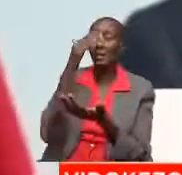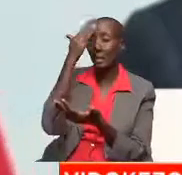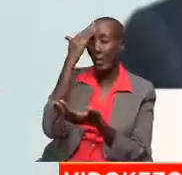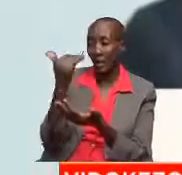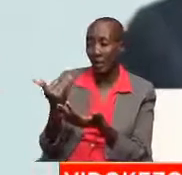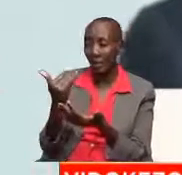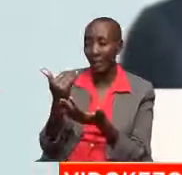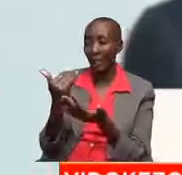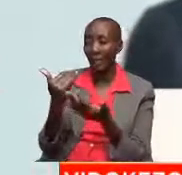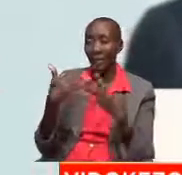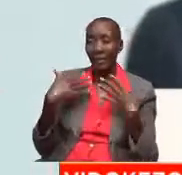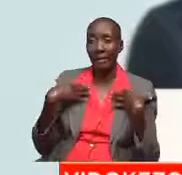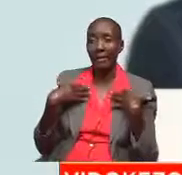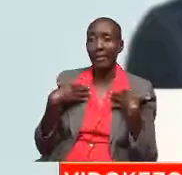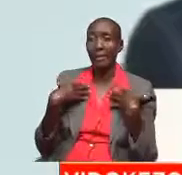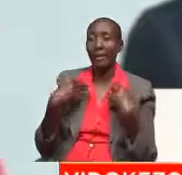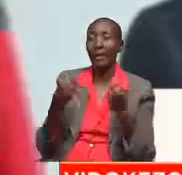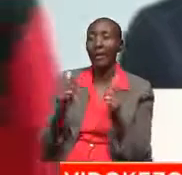turned